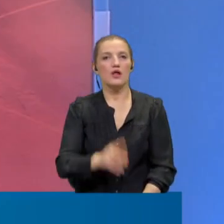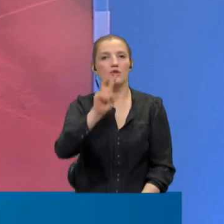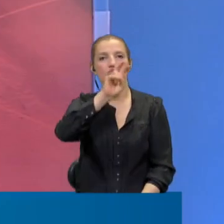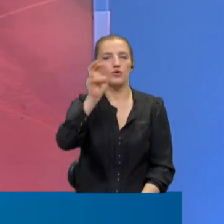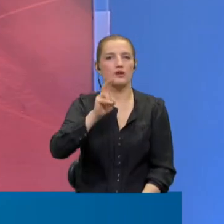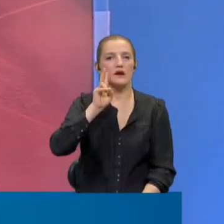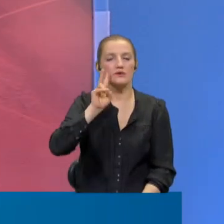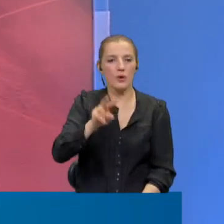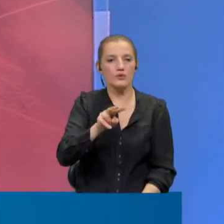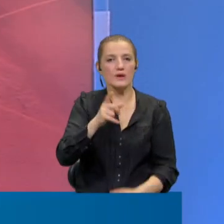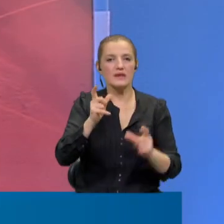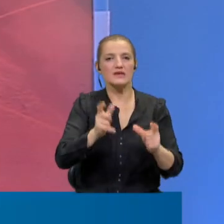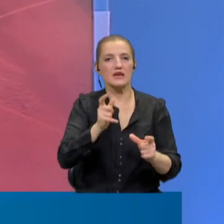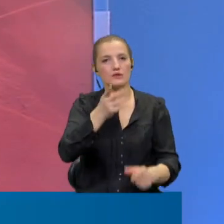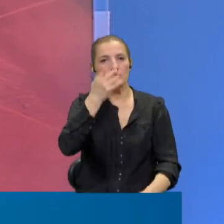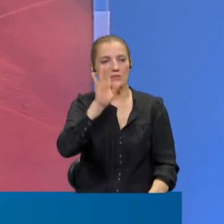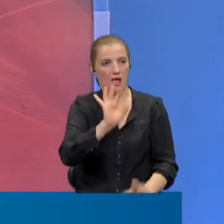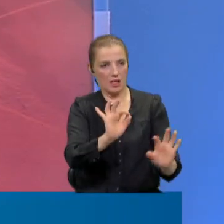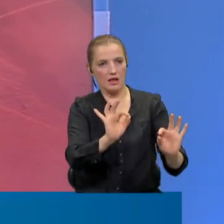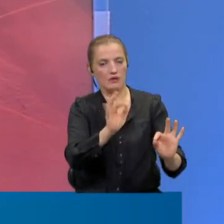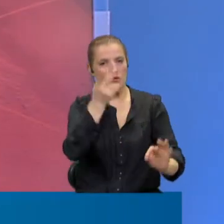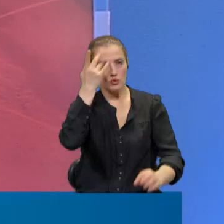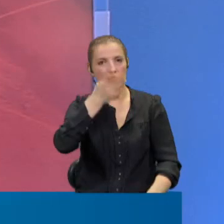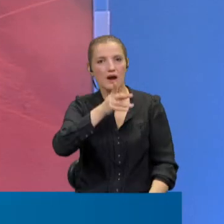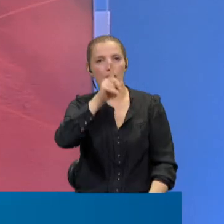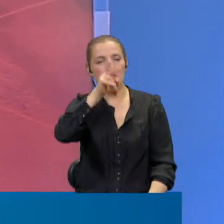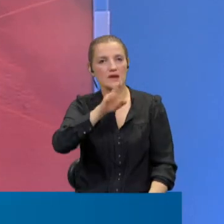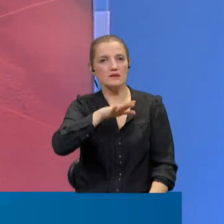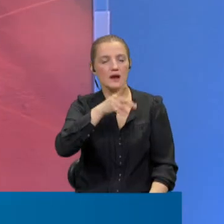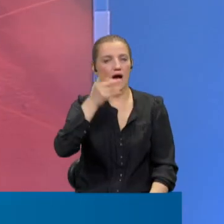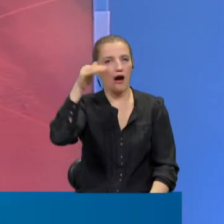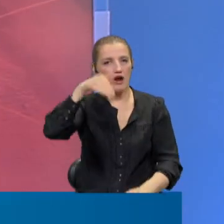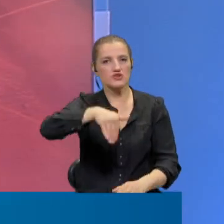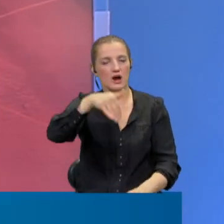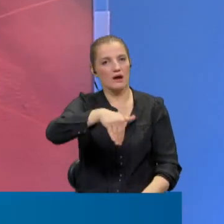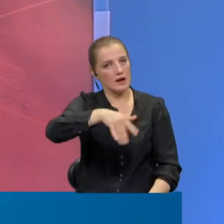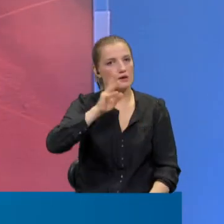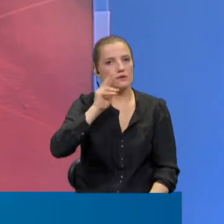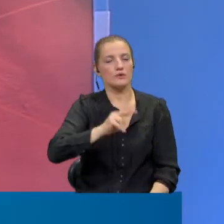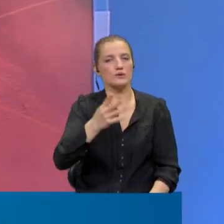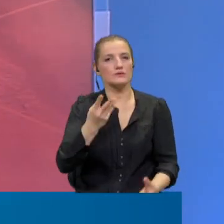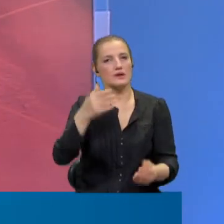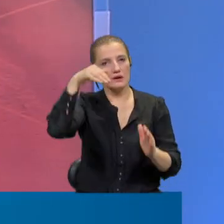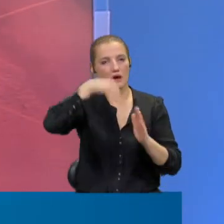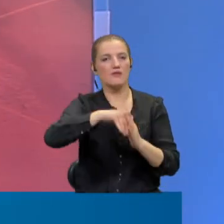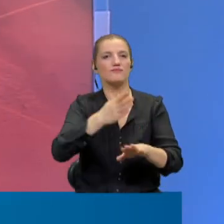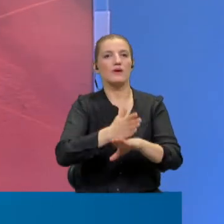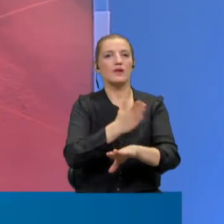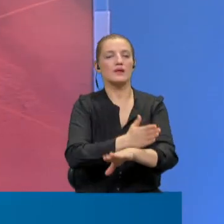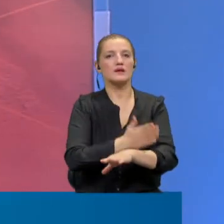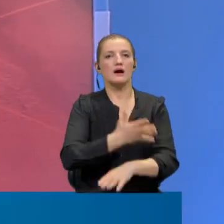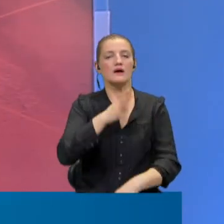ya dolar gördüğü yeri unutmaz diye Allah Allah gördüğü yeri unutur bir daha aklına gelmez daha da aşağıların yürür Çünkü artık